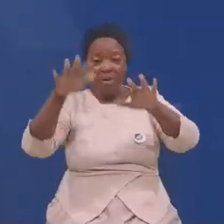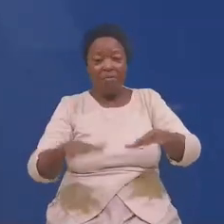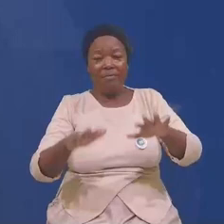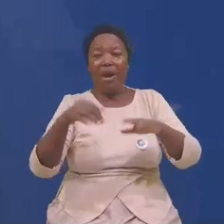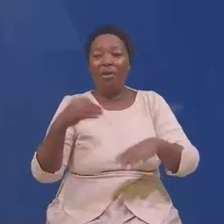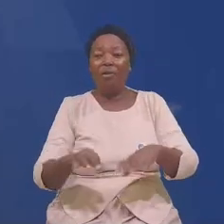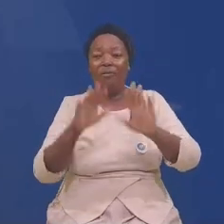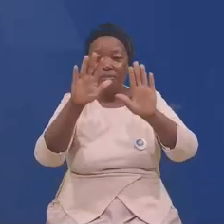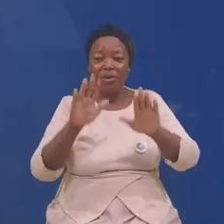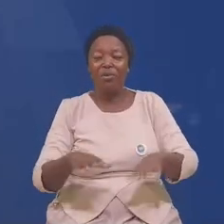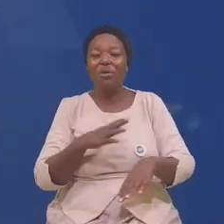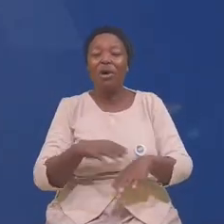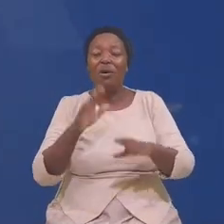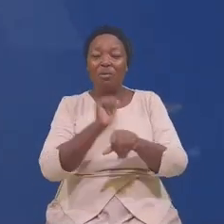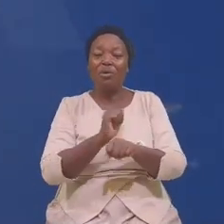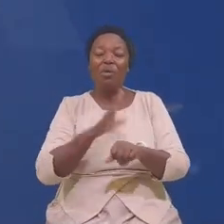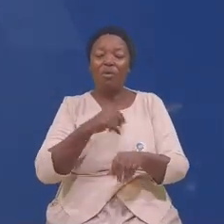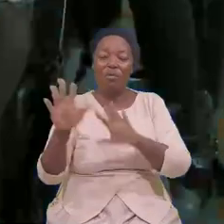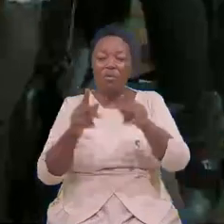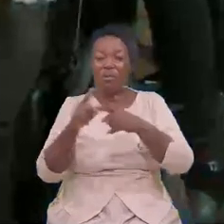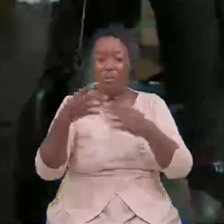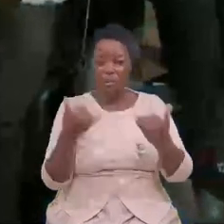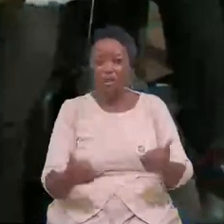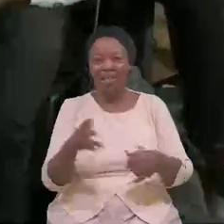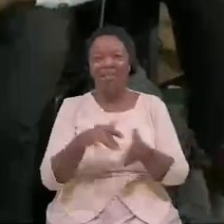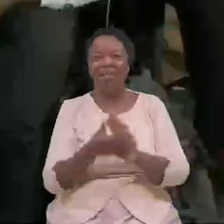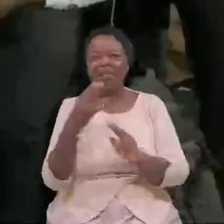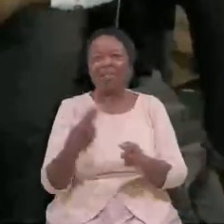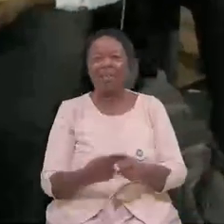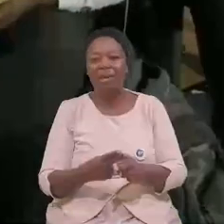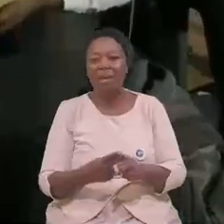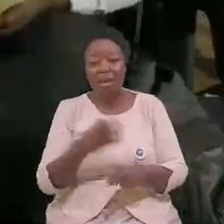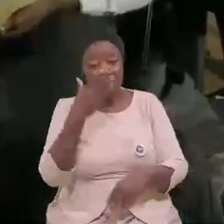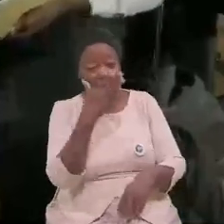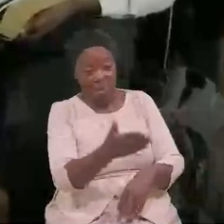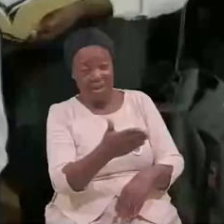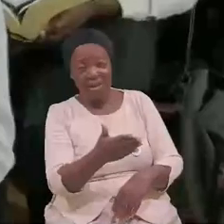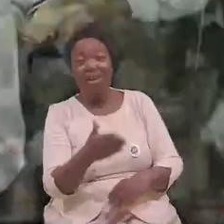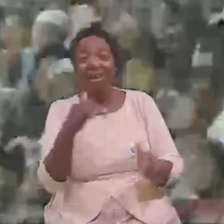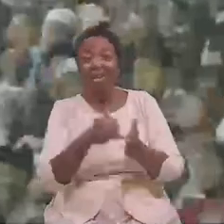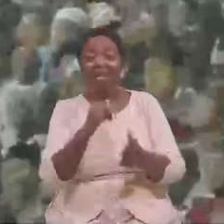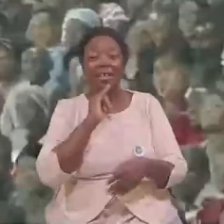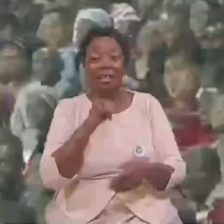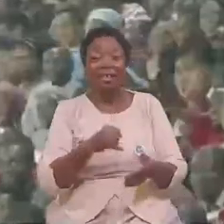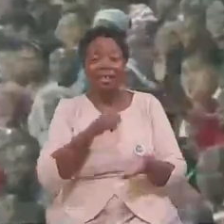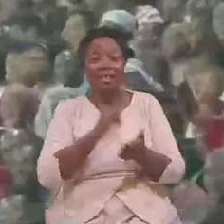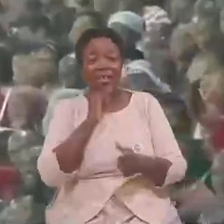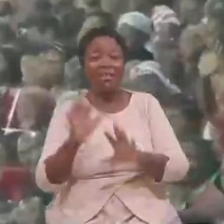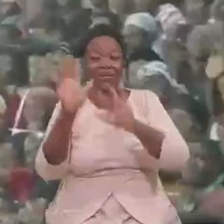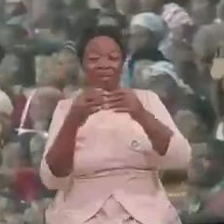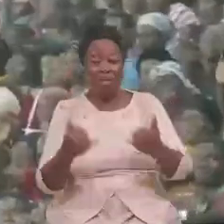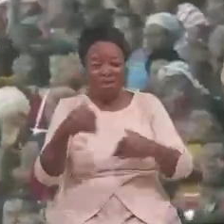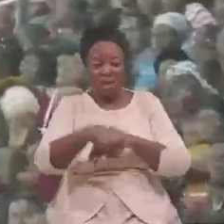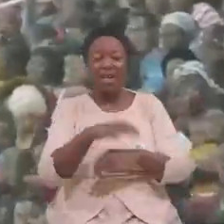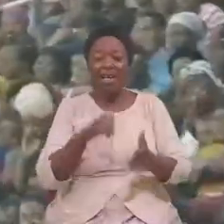de miracles t'atteindra là-bas au nom de Jésus. Là-bas. Ça coule ce soir et ça va couler